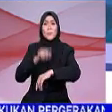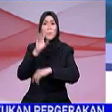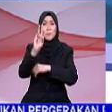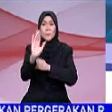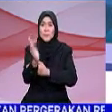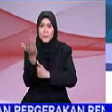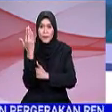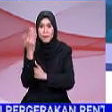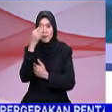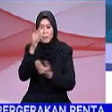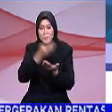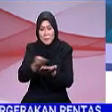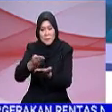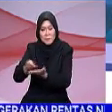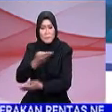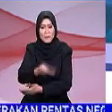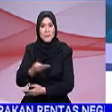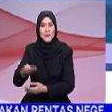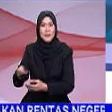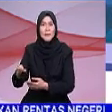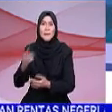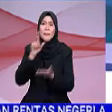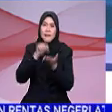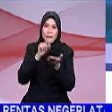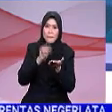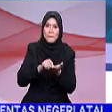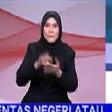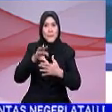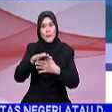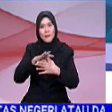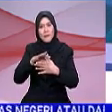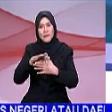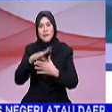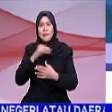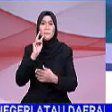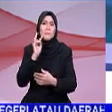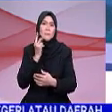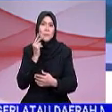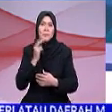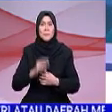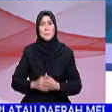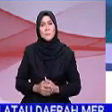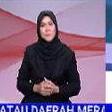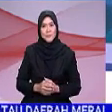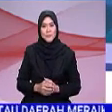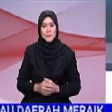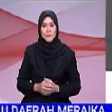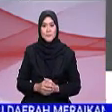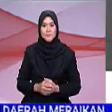pagi bagi membeli barang keperluan seperti ayam, daging serta sayur-sayuran.